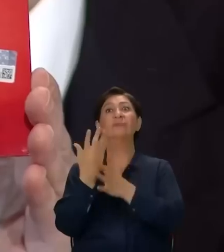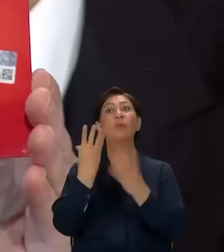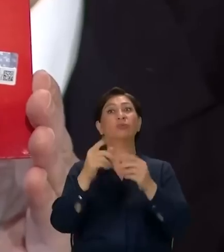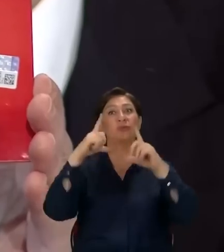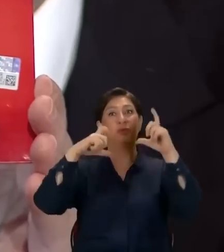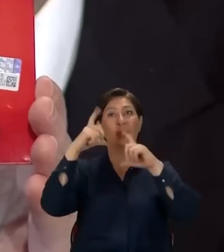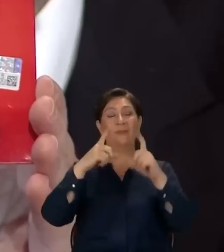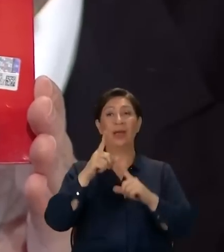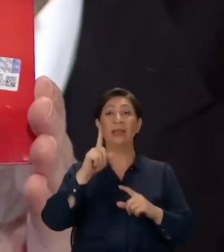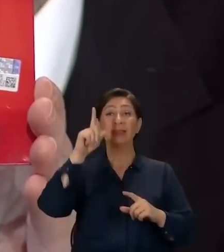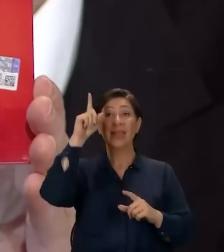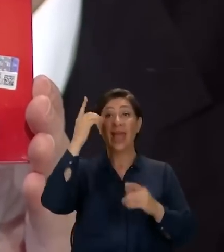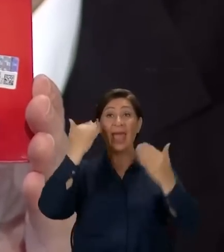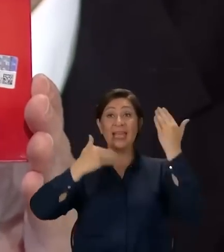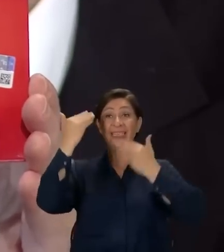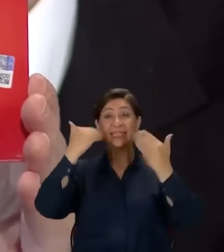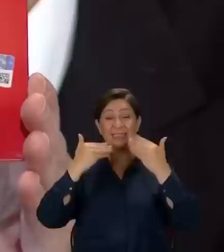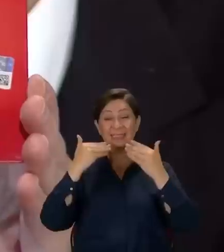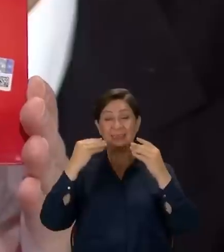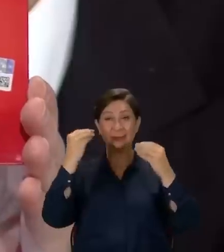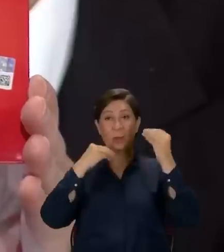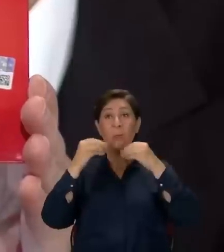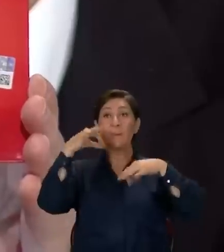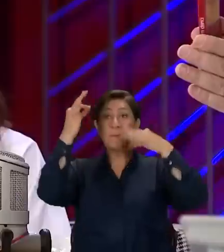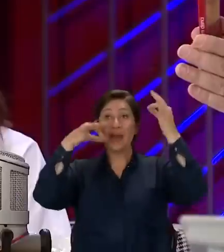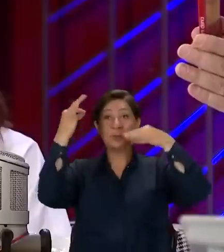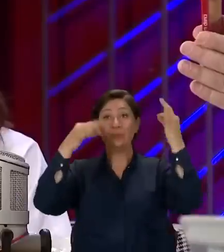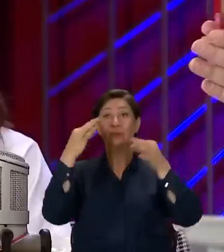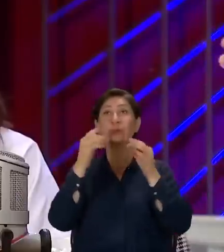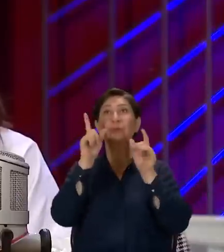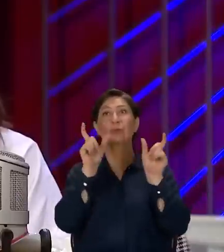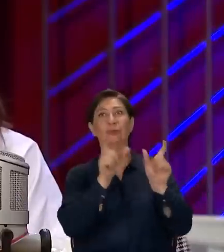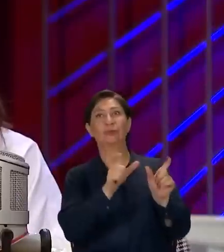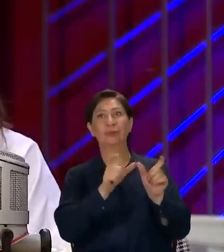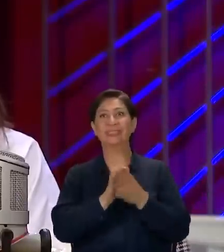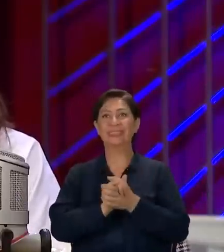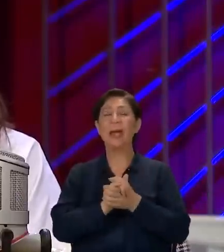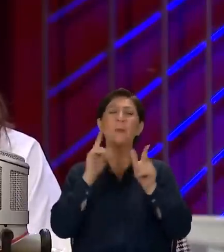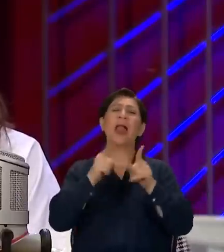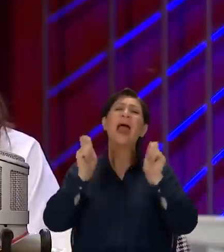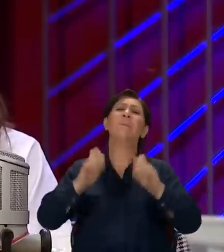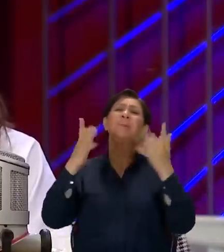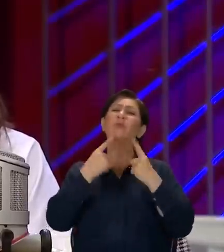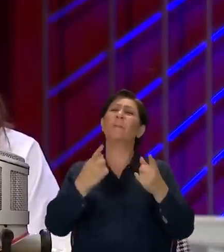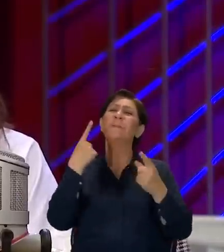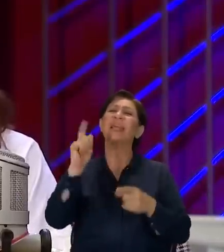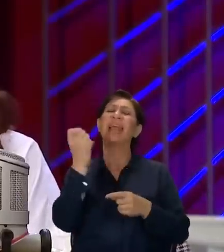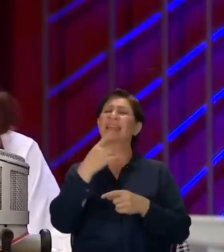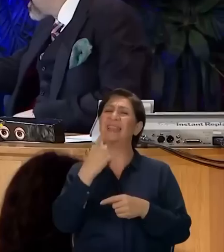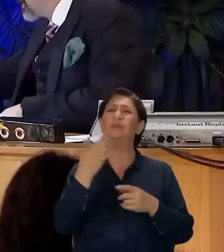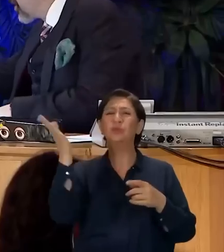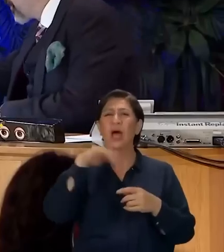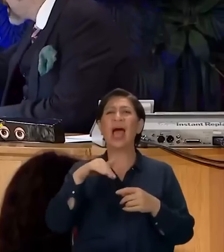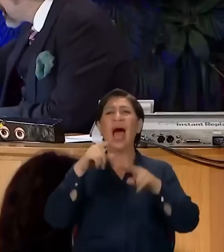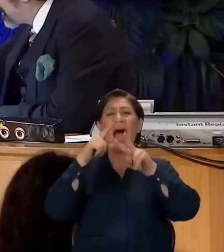Ha? Tanrı estetik cerrahlarını ve makyörüm Önder Tiryaki'yi korusun. Ya işte böyle yapma diyorum sana. Bin kere dedim. Sonra